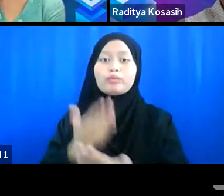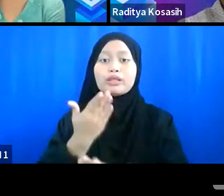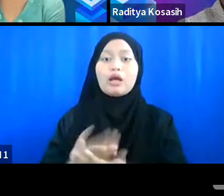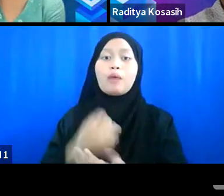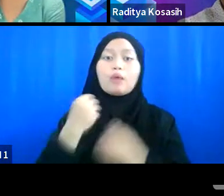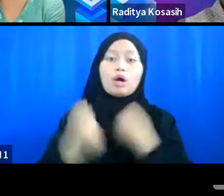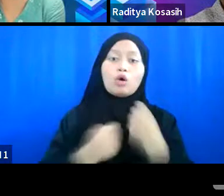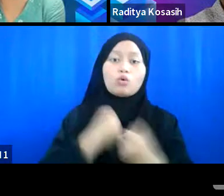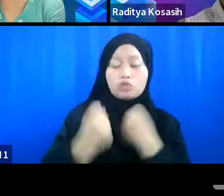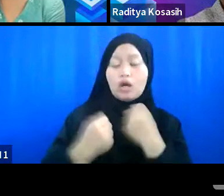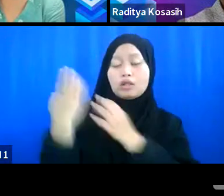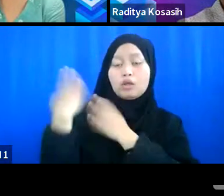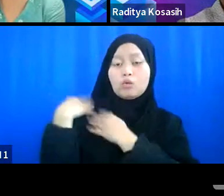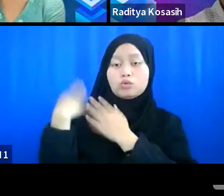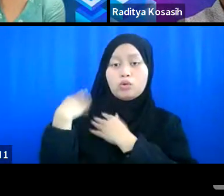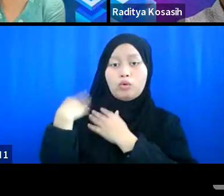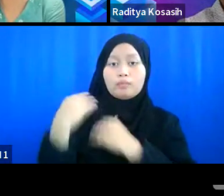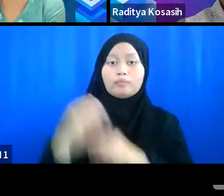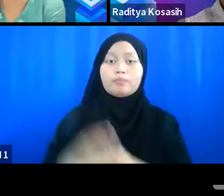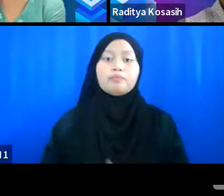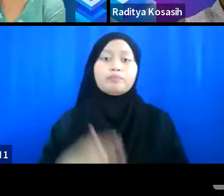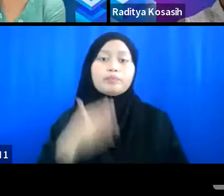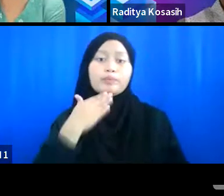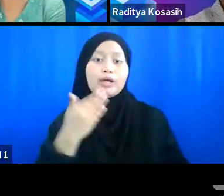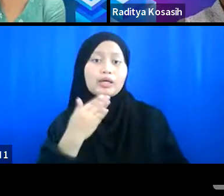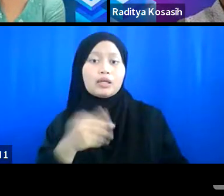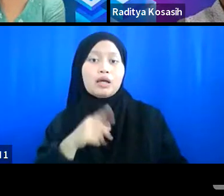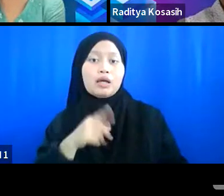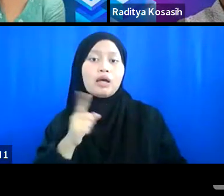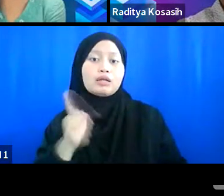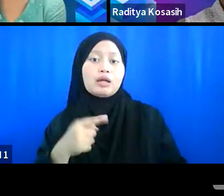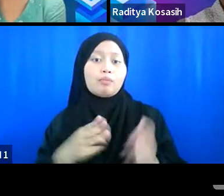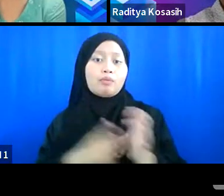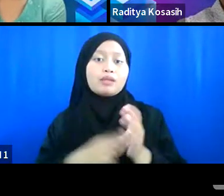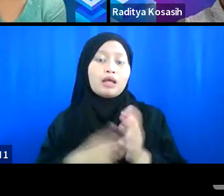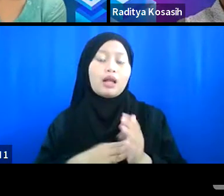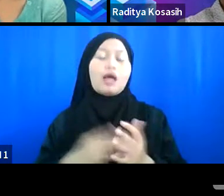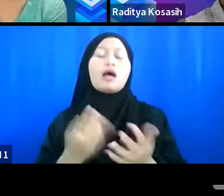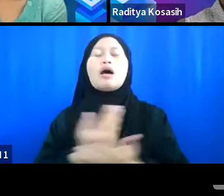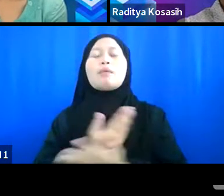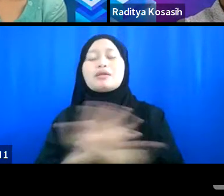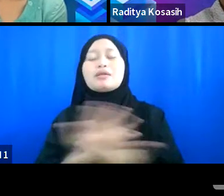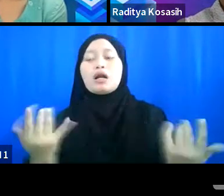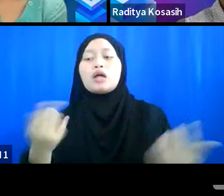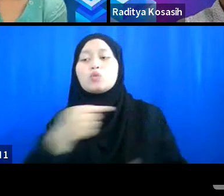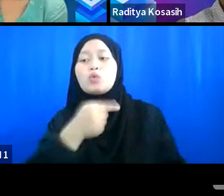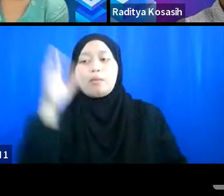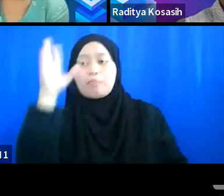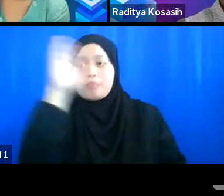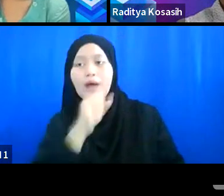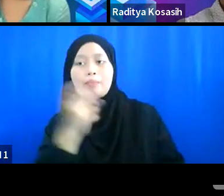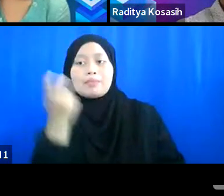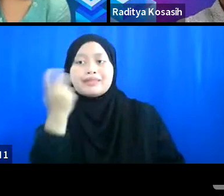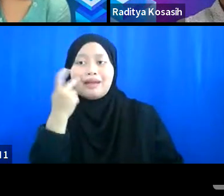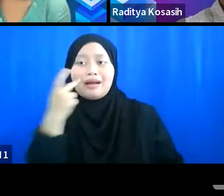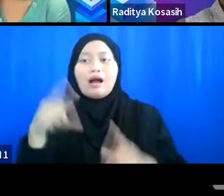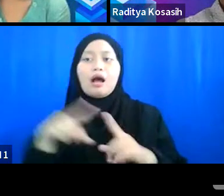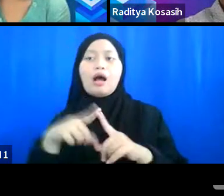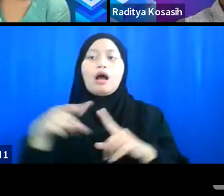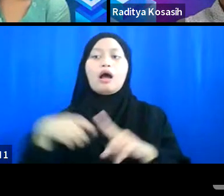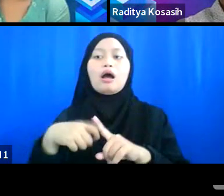kamu jawab atas dilakukan yang paling setan lainnya adalah kekurangan-kekurangan pahaman masyarakat dalam menjaga akun-akunnya